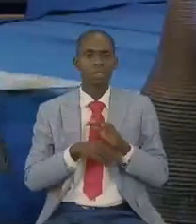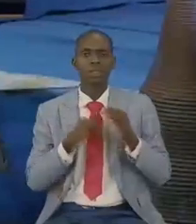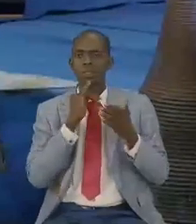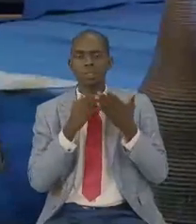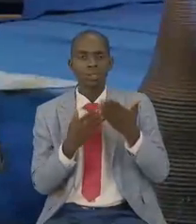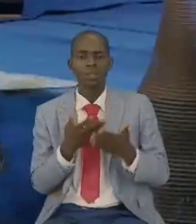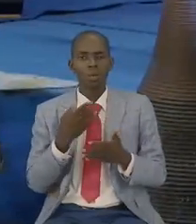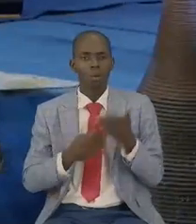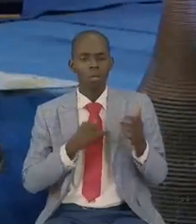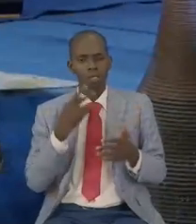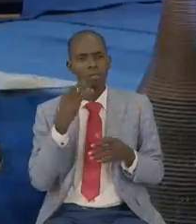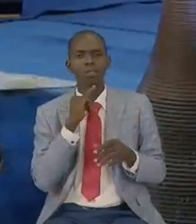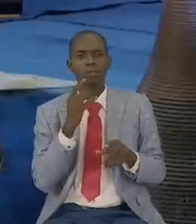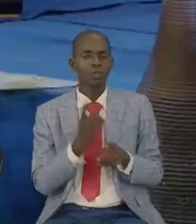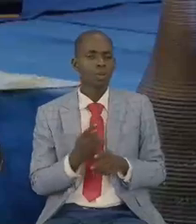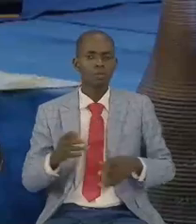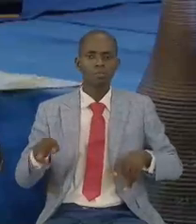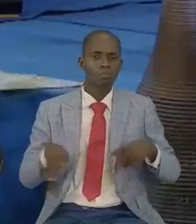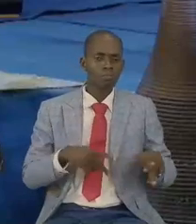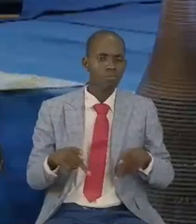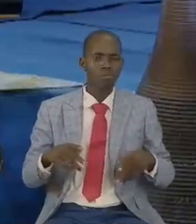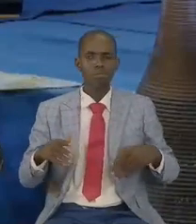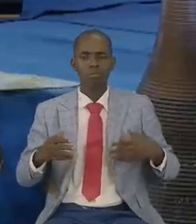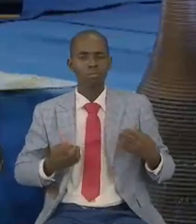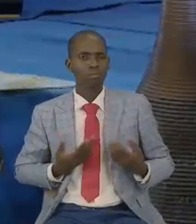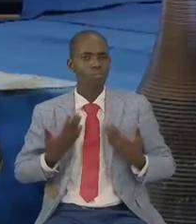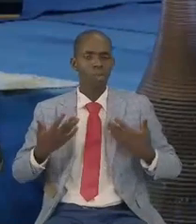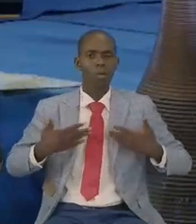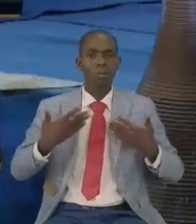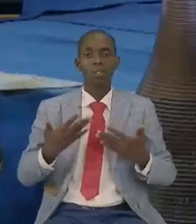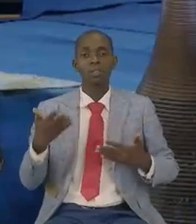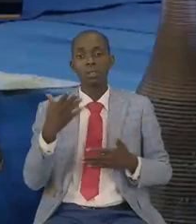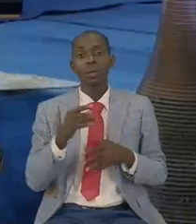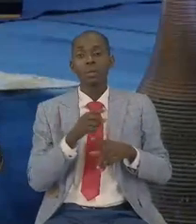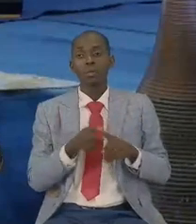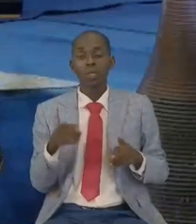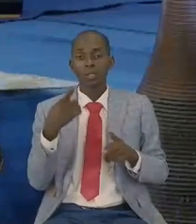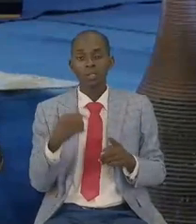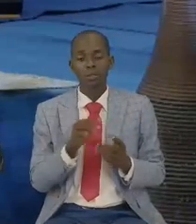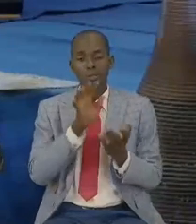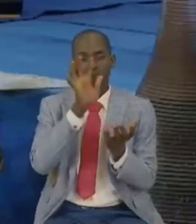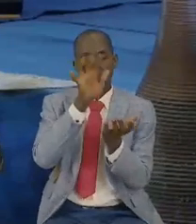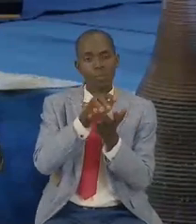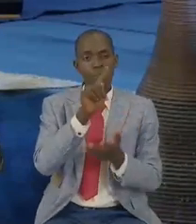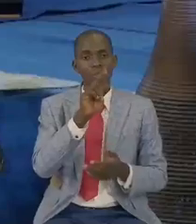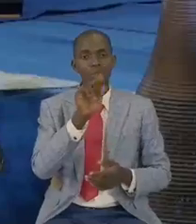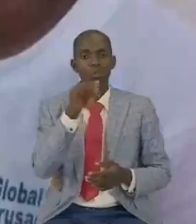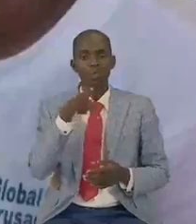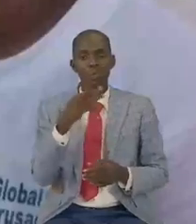la célébration là-bas. Et maintenant, la meçon du diable qui est cachée derrière, ils ne voient pas